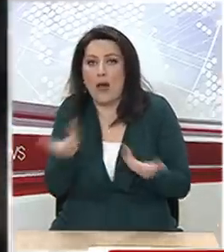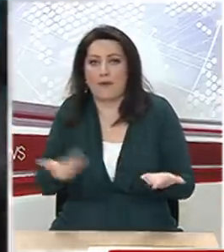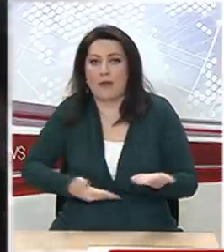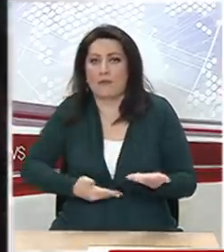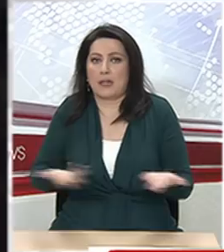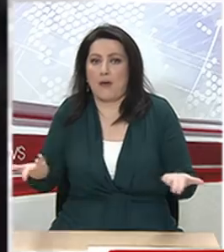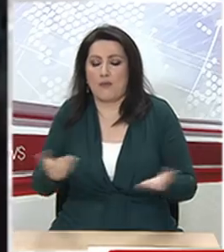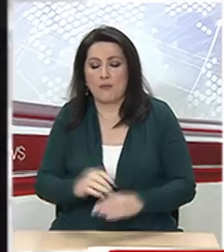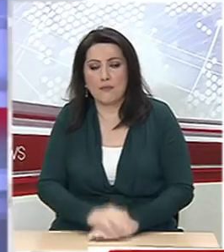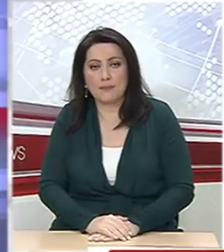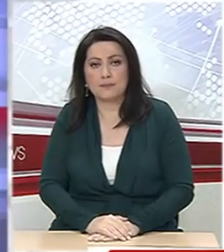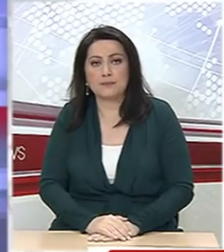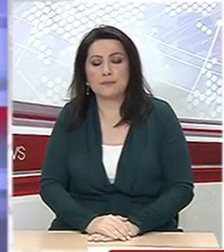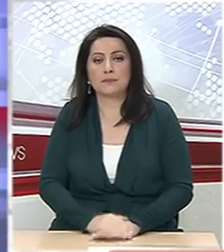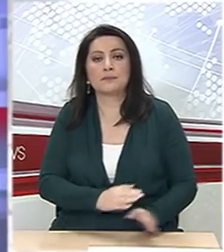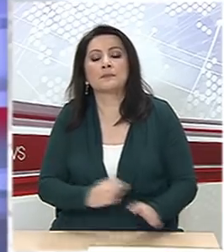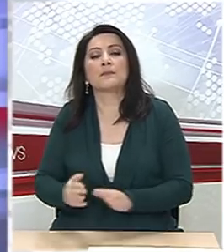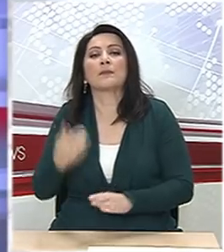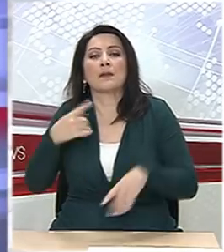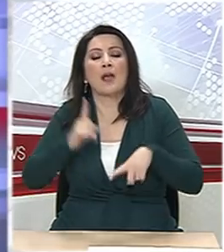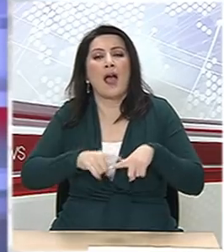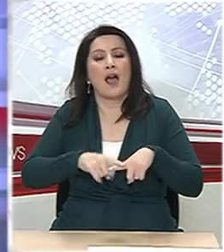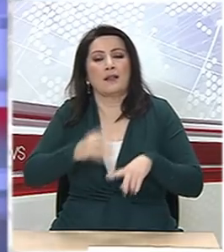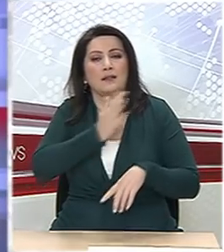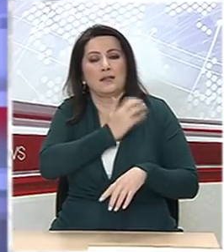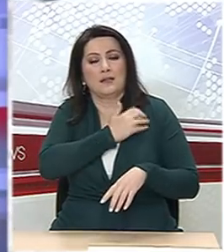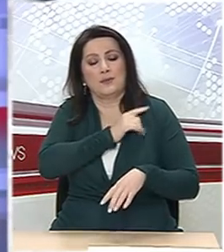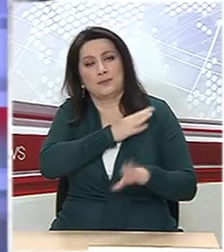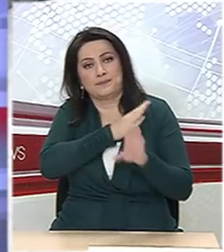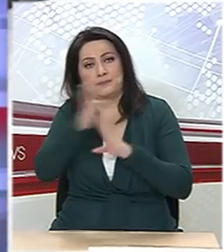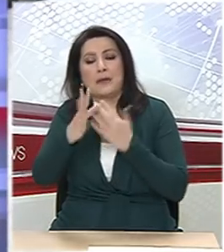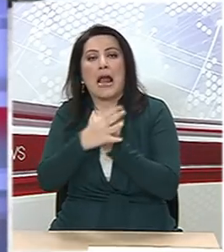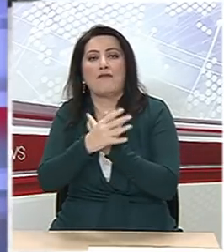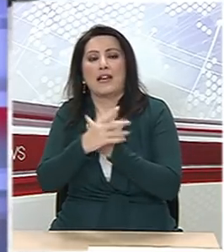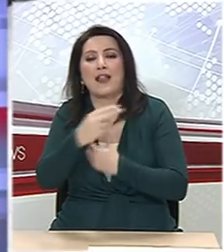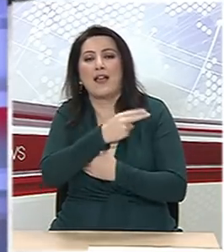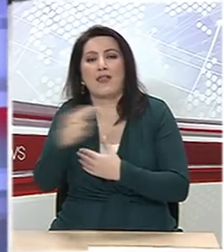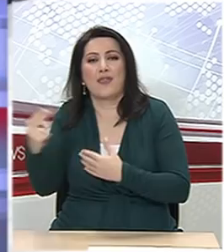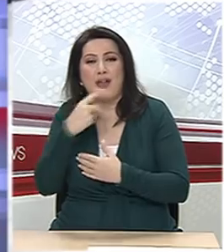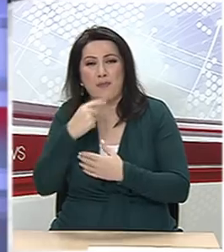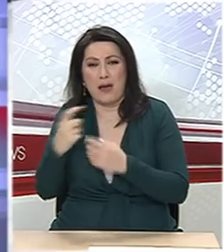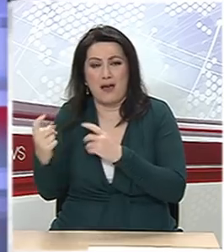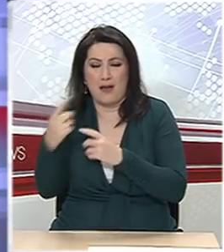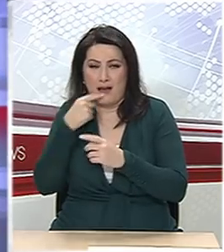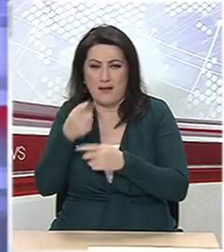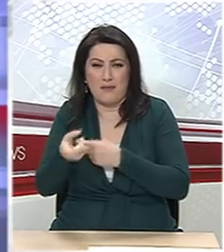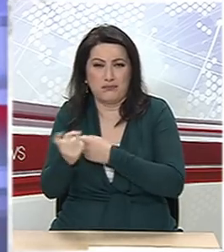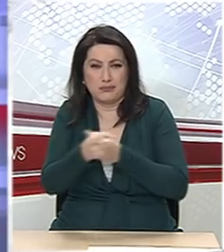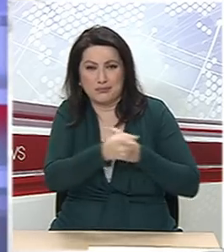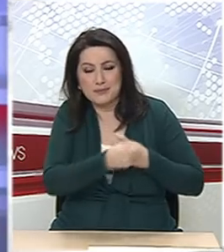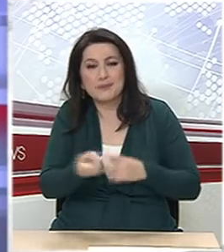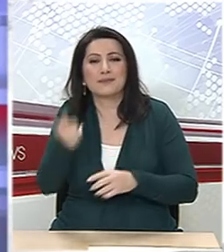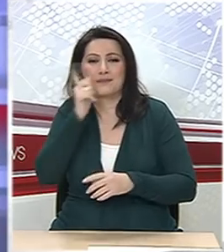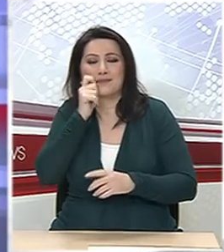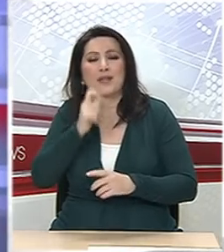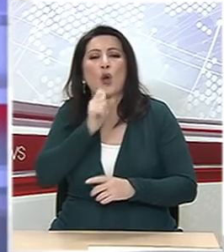Γιώργος Σαραντάκος. Έλληνας αξιωματικός της αστυνομίας μεταβαίνει σήμερα στην Αλβανία για την υπόθεση της ένοπλης συμπλοκής κατά την οποία σκοτώθηκε ο